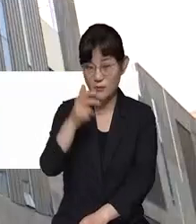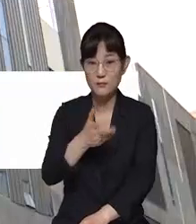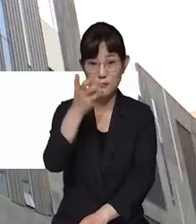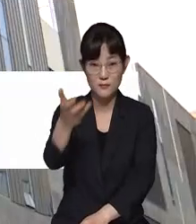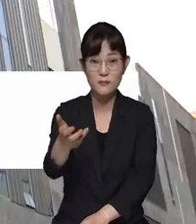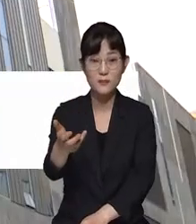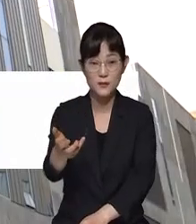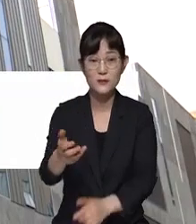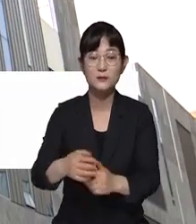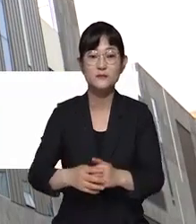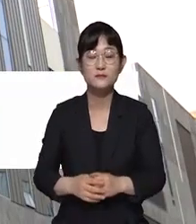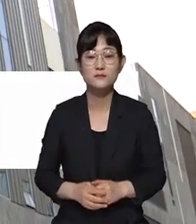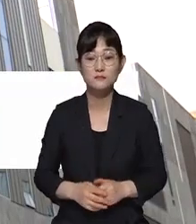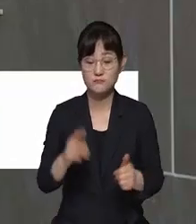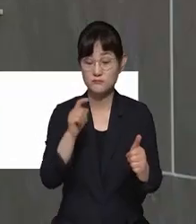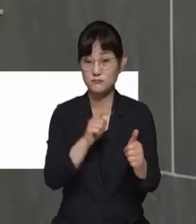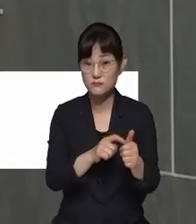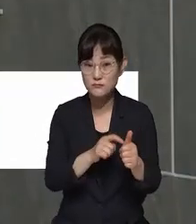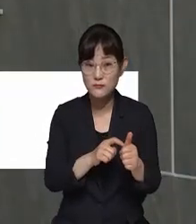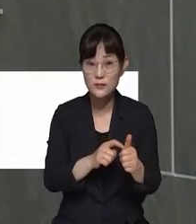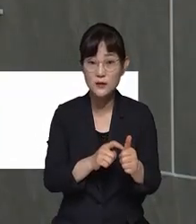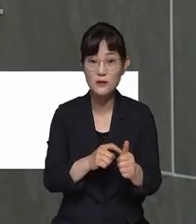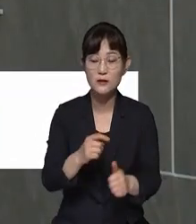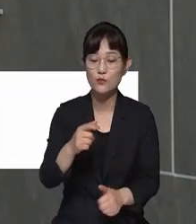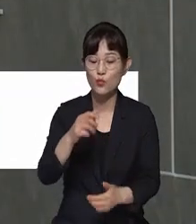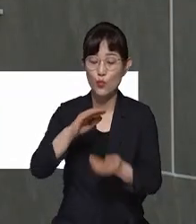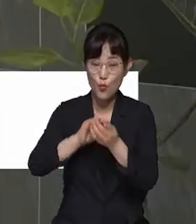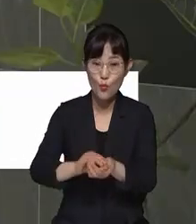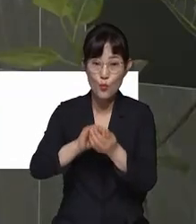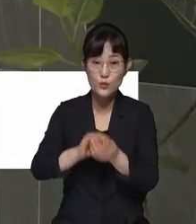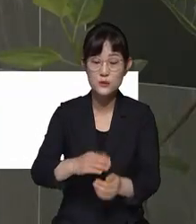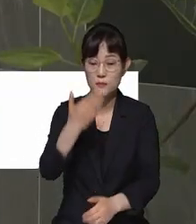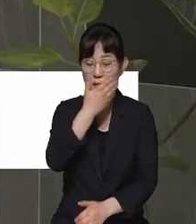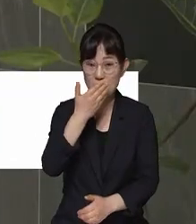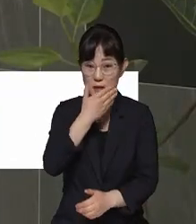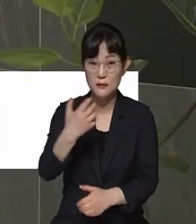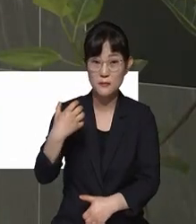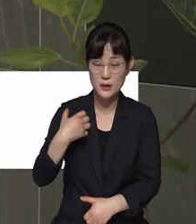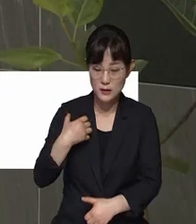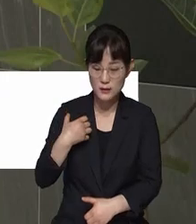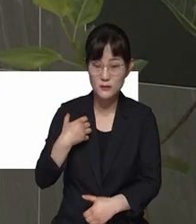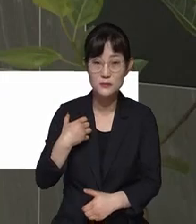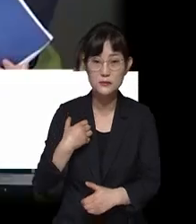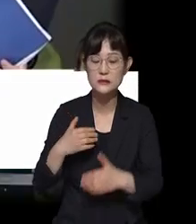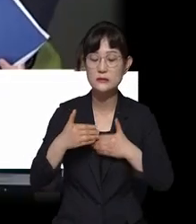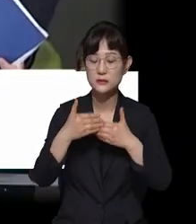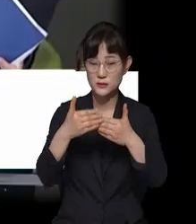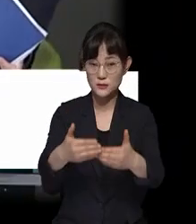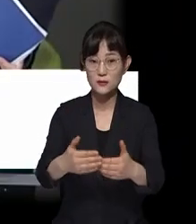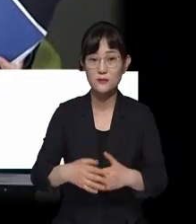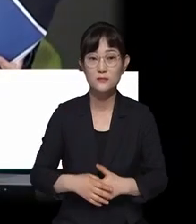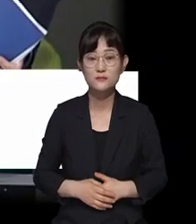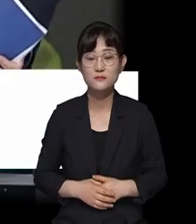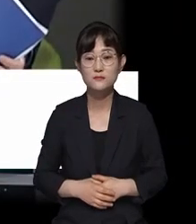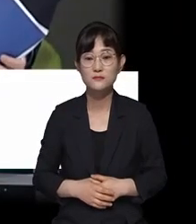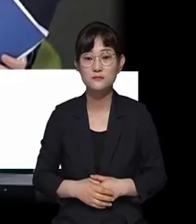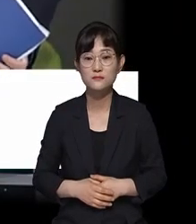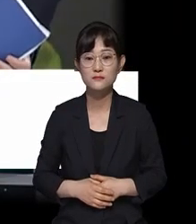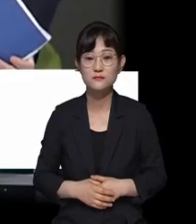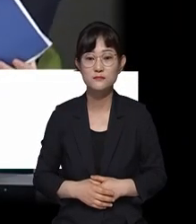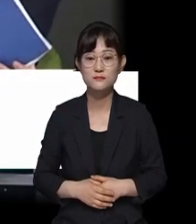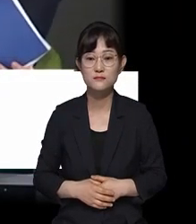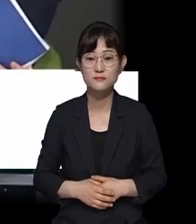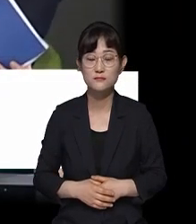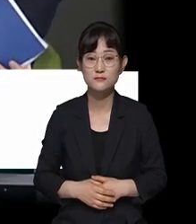검찰에 넘겼습니다. A씨는 여천 농협으로부터 비료 공급 담당 업무를 위탁받아 진행한 것으로 알려졌습니다.